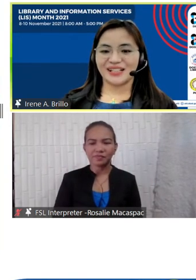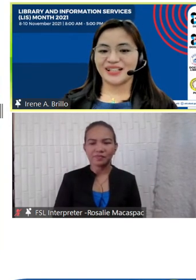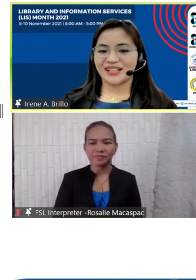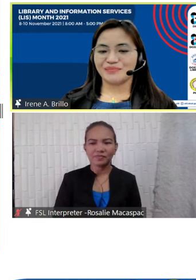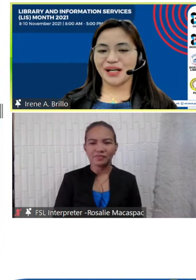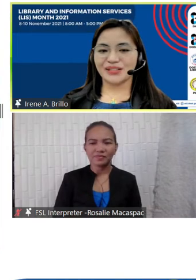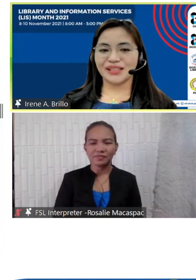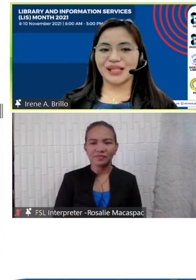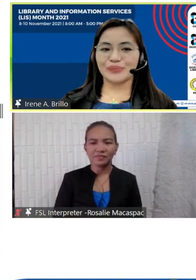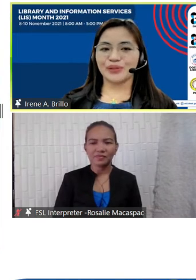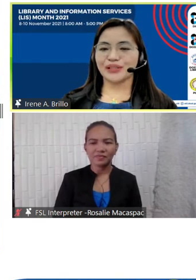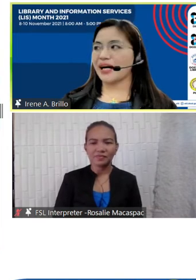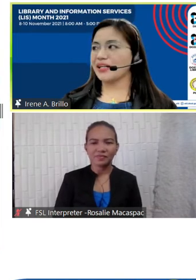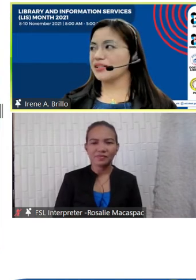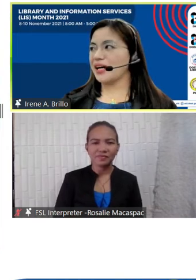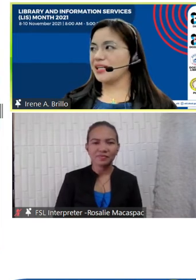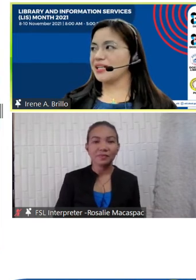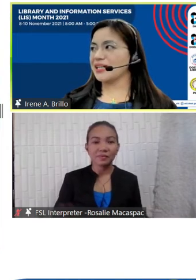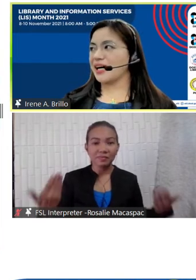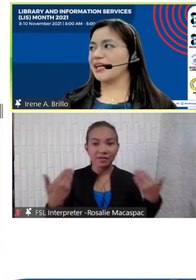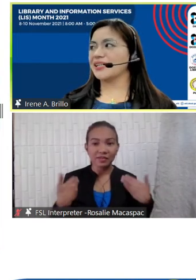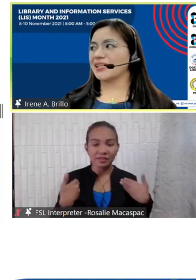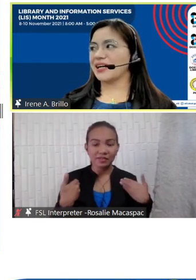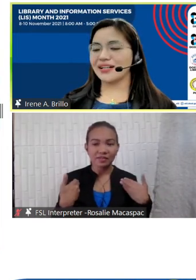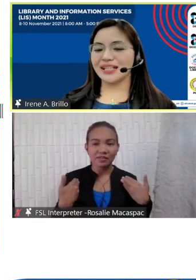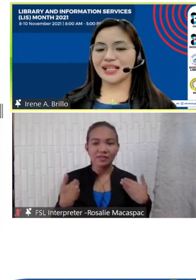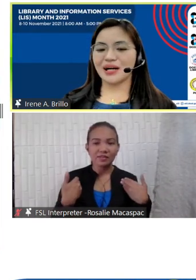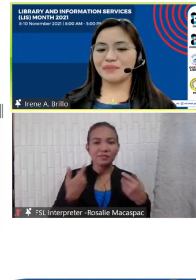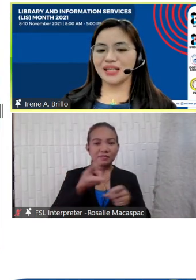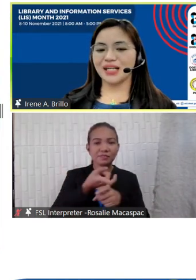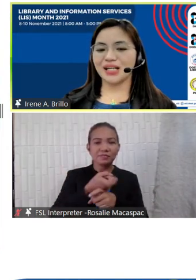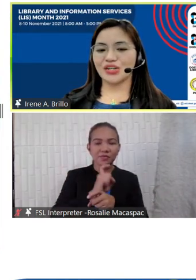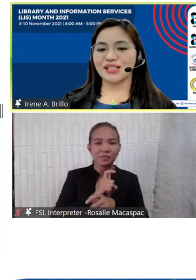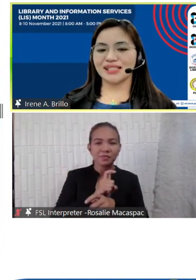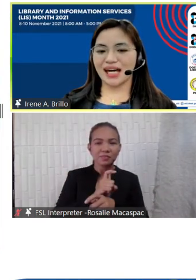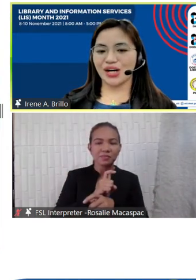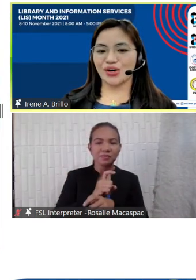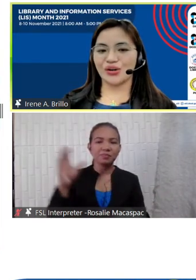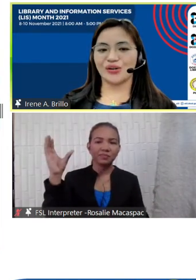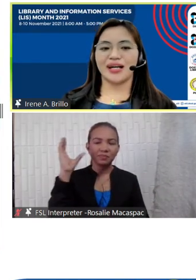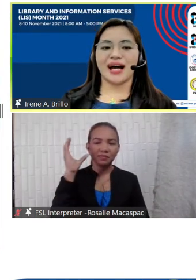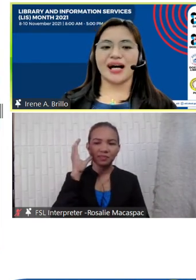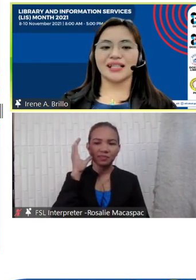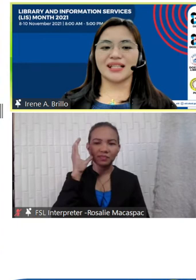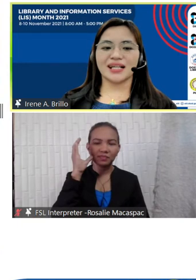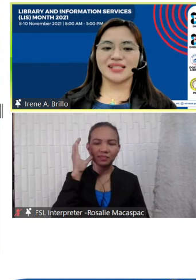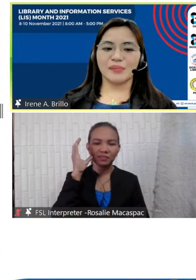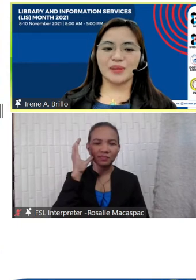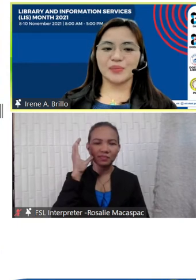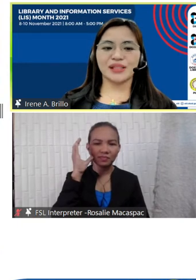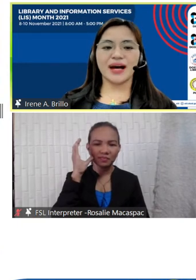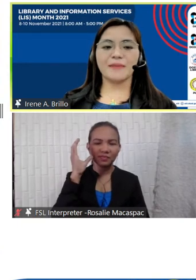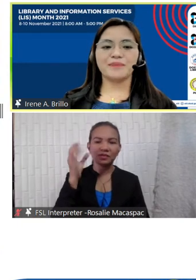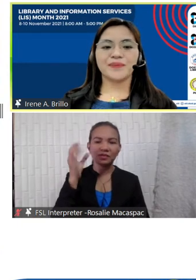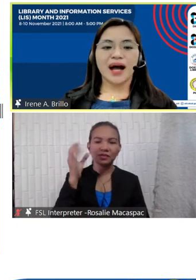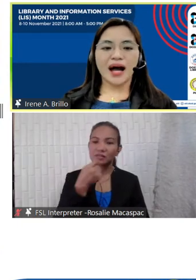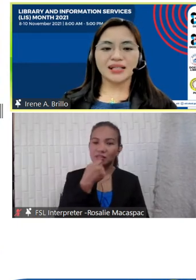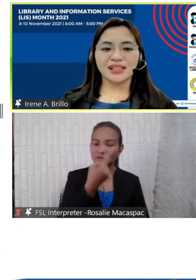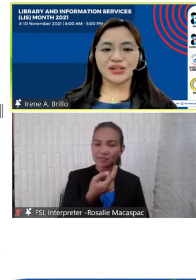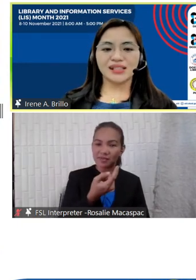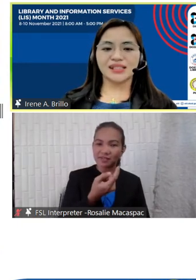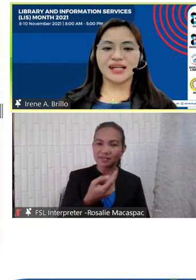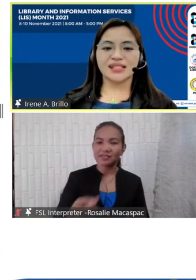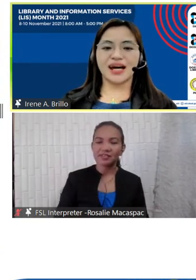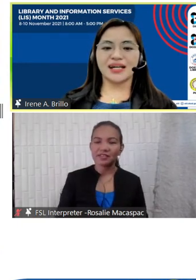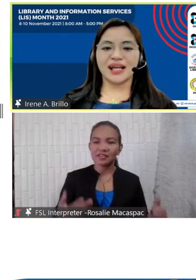Ayan. Meron din po tayo galing kay Clarita B. Cosejo. At ang sabi po niya,